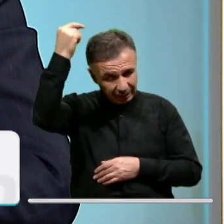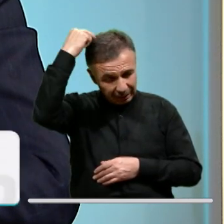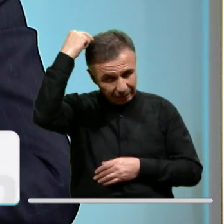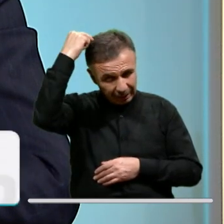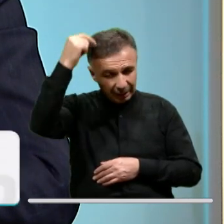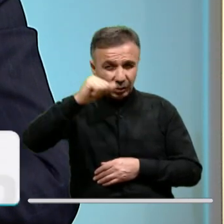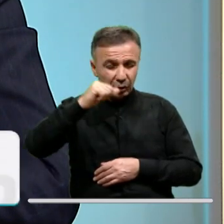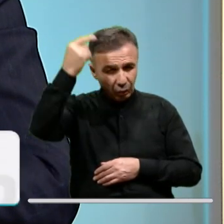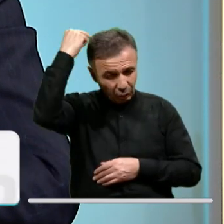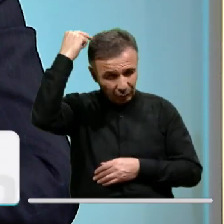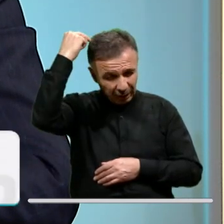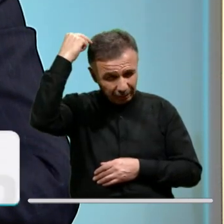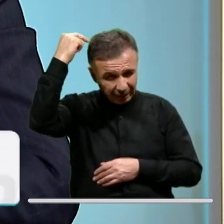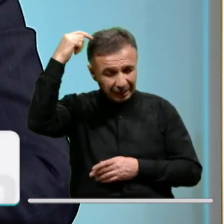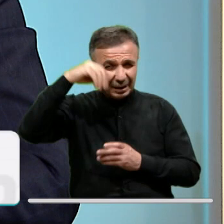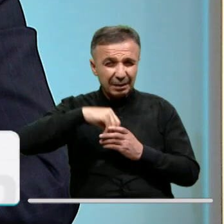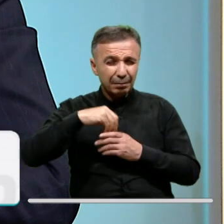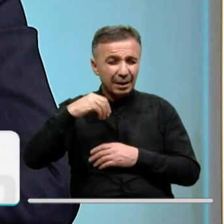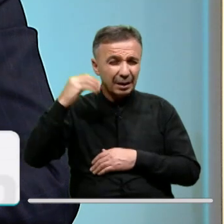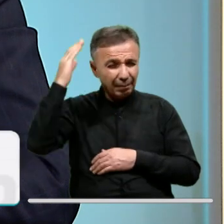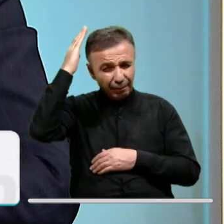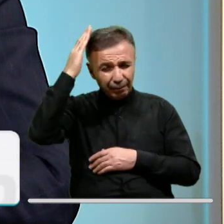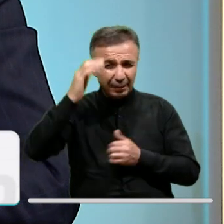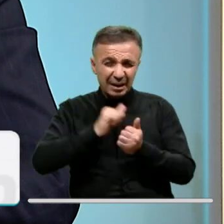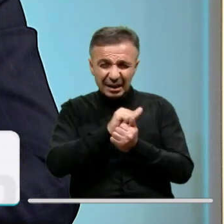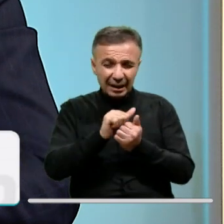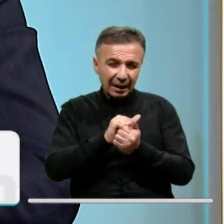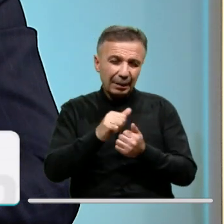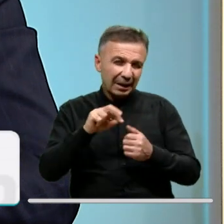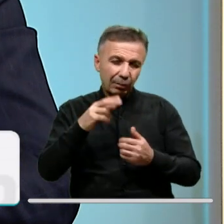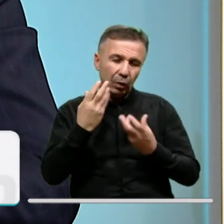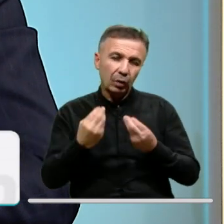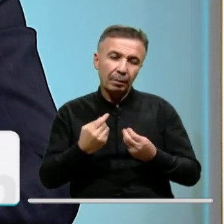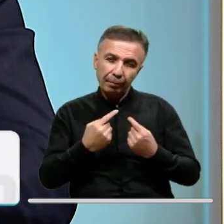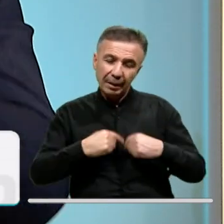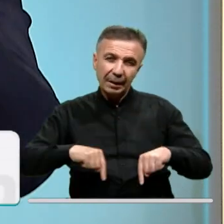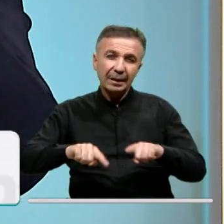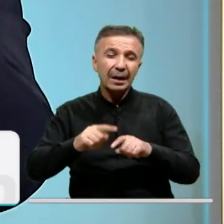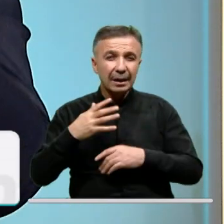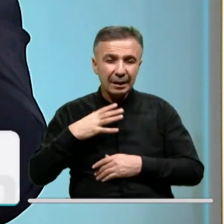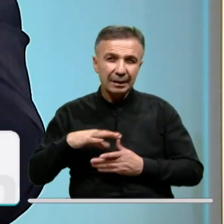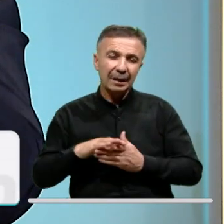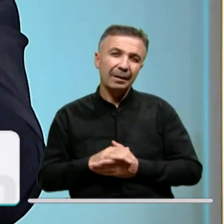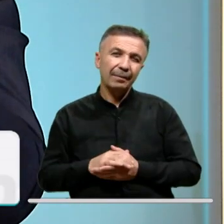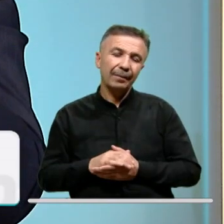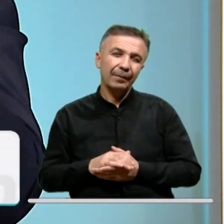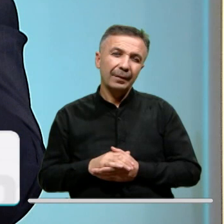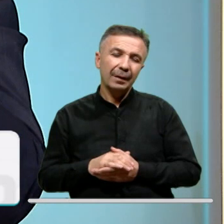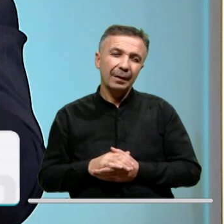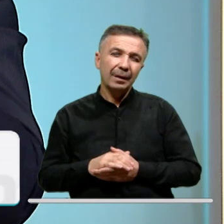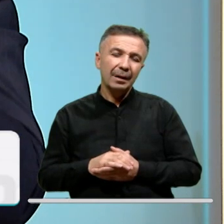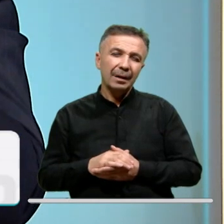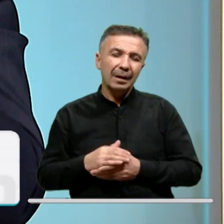diplerine ulaşması ise bir yıkamadı bizden istenen Eee başta bizden istenen yıkama